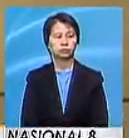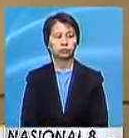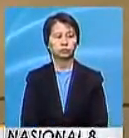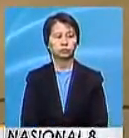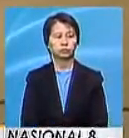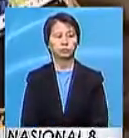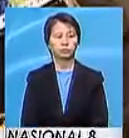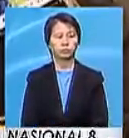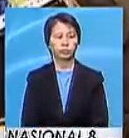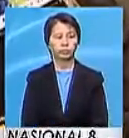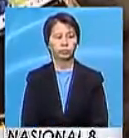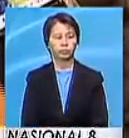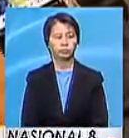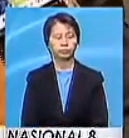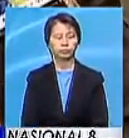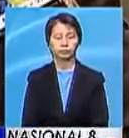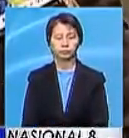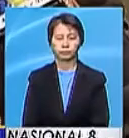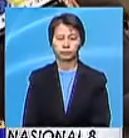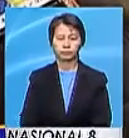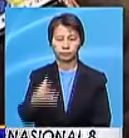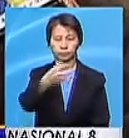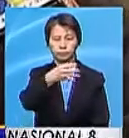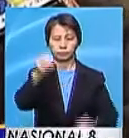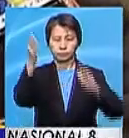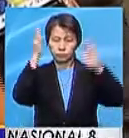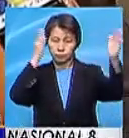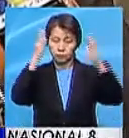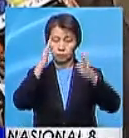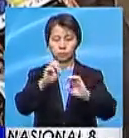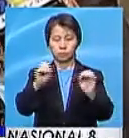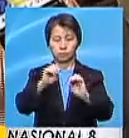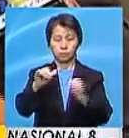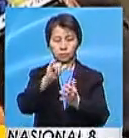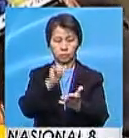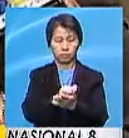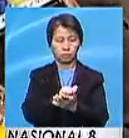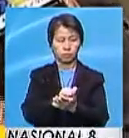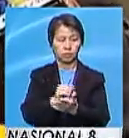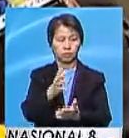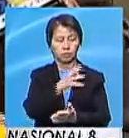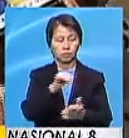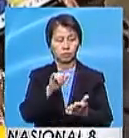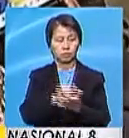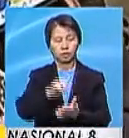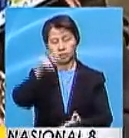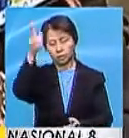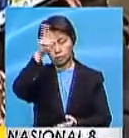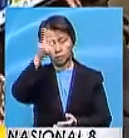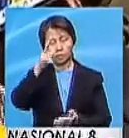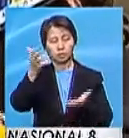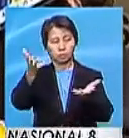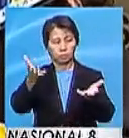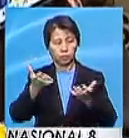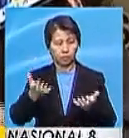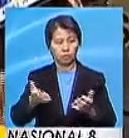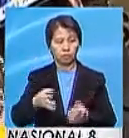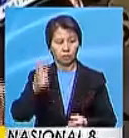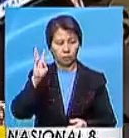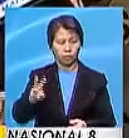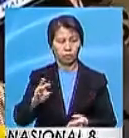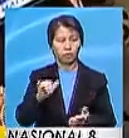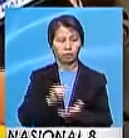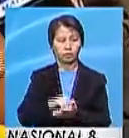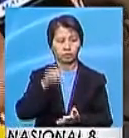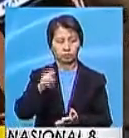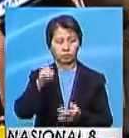Some other countries might have it, in Malaysia we don't have that. So it would be better if the government were to make it compulsory. That must